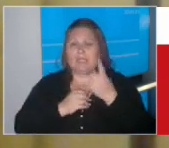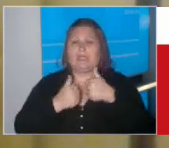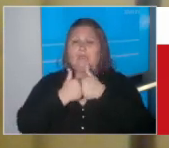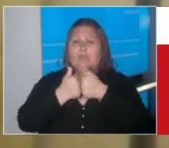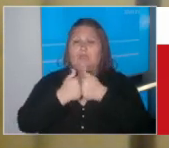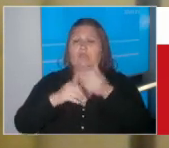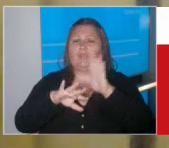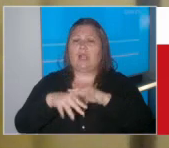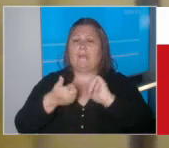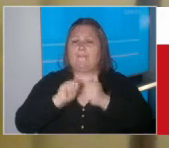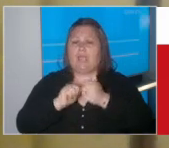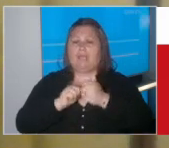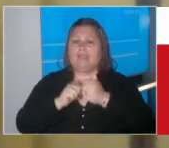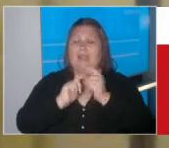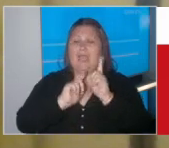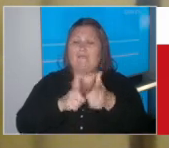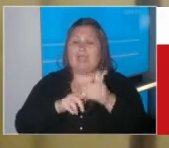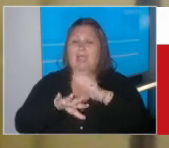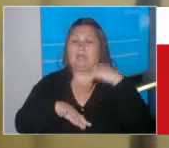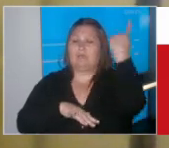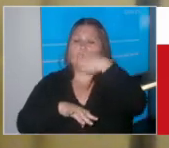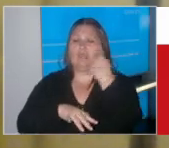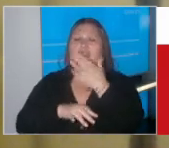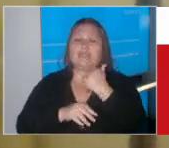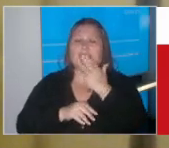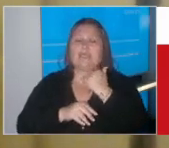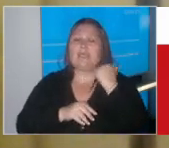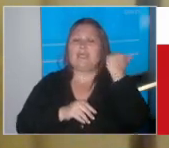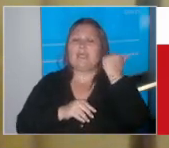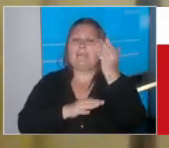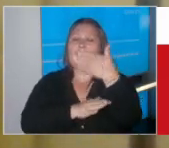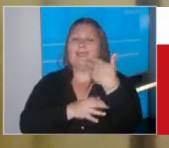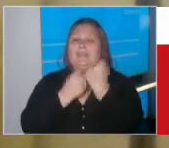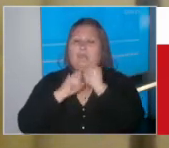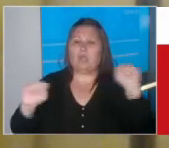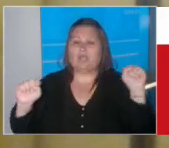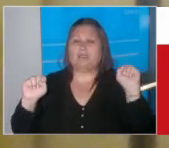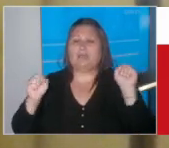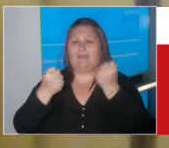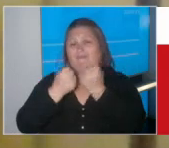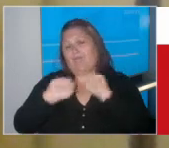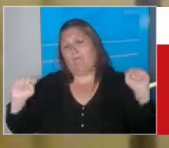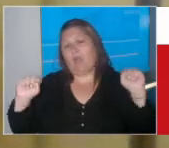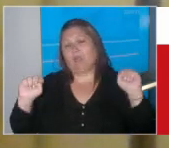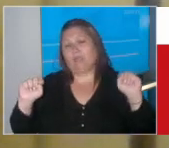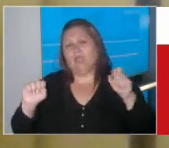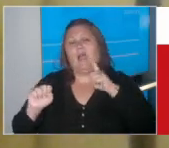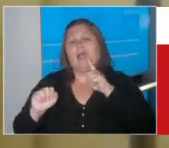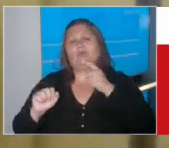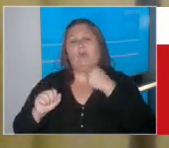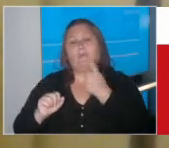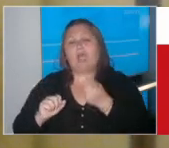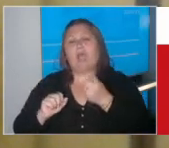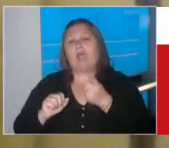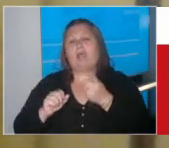מתמודד על מרץ כדי להיאבק על דמותה של ישראל כמדינה דמוקרטית וליברלית. כן. זאת אומרת, הוא השמיט את ההכרזה של